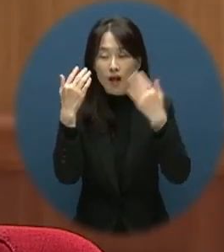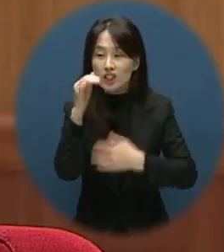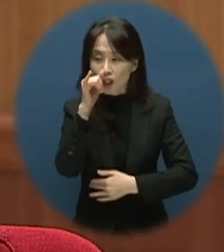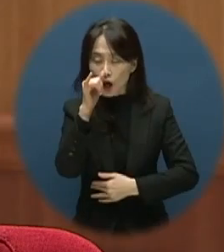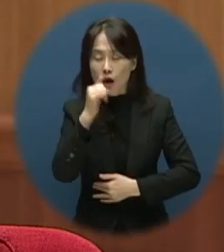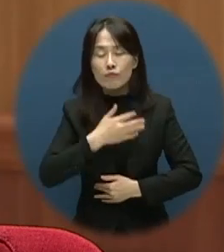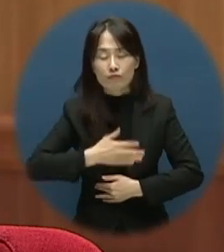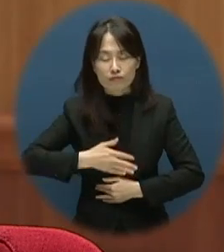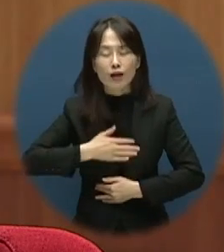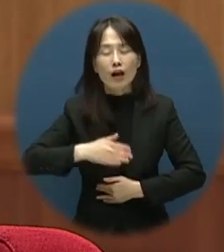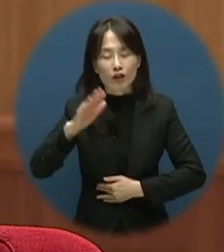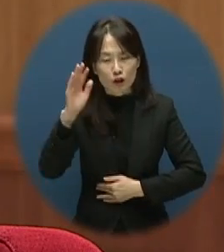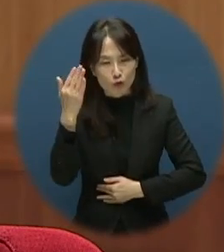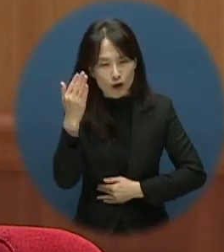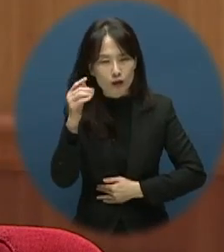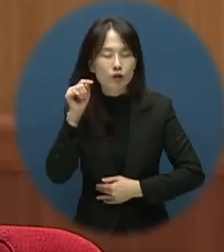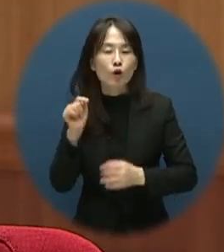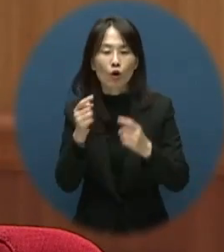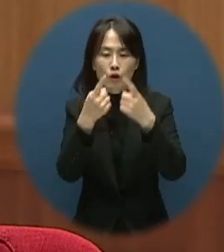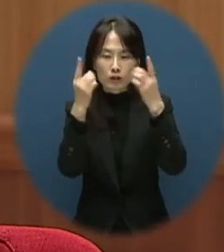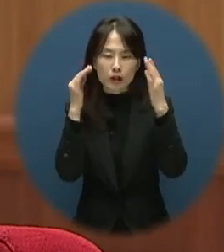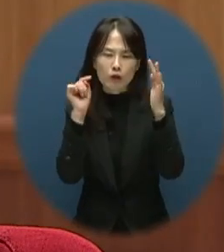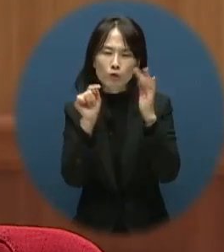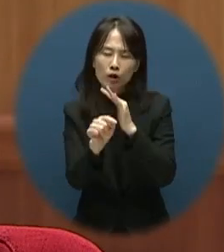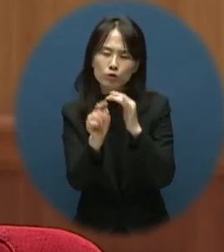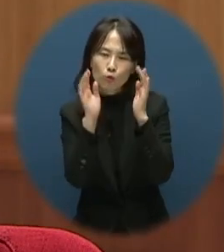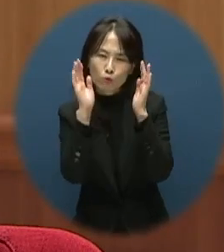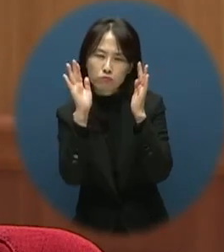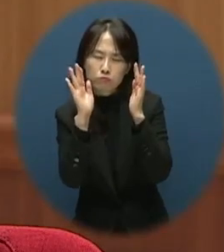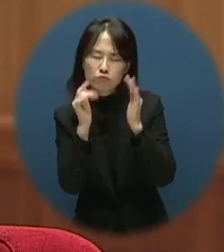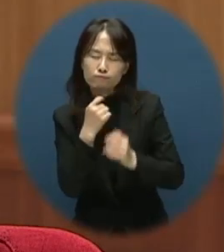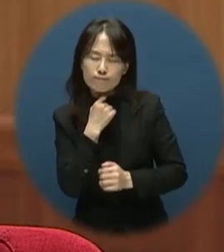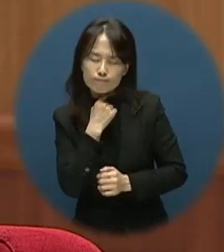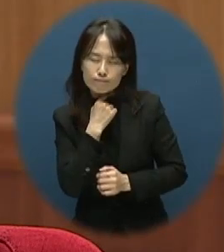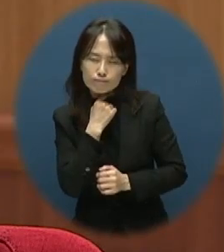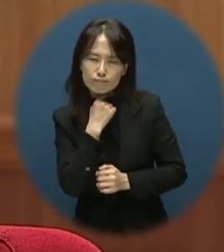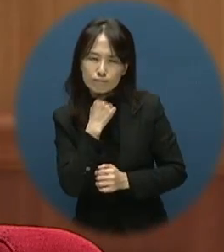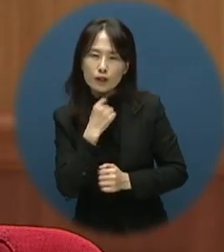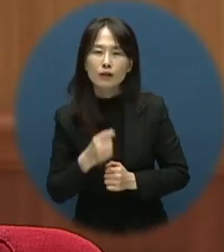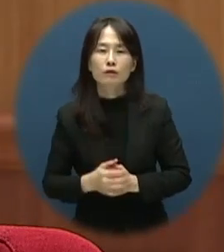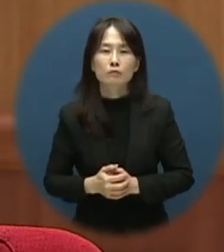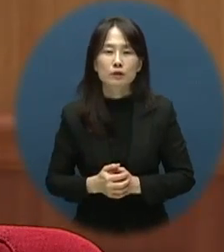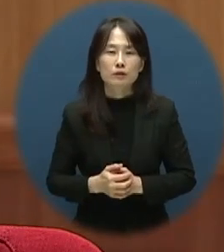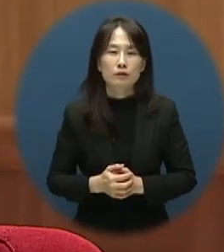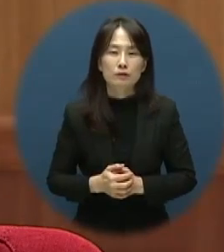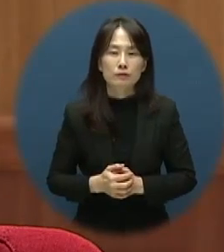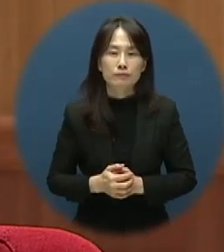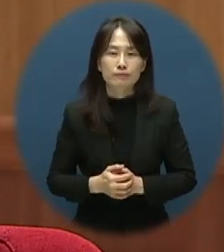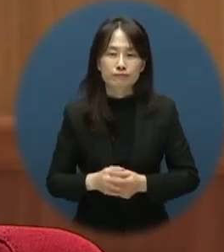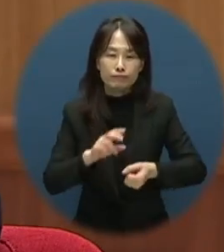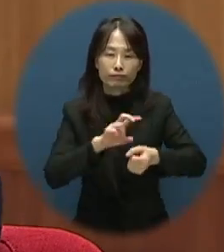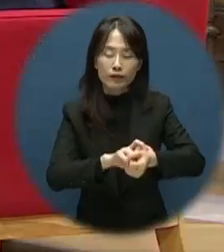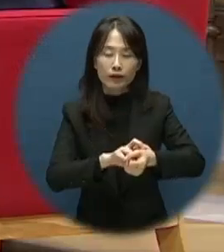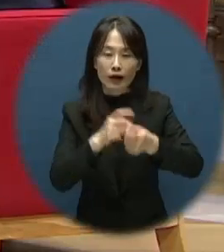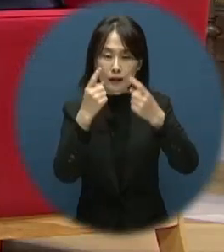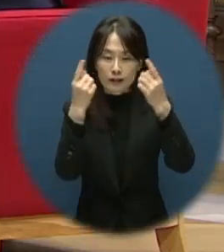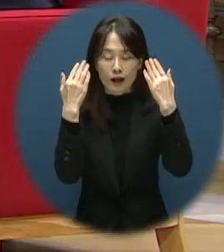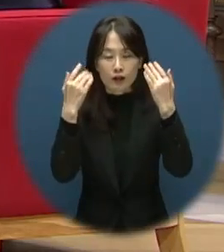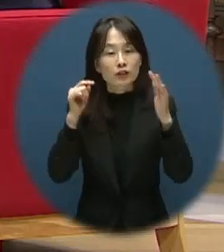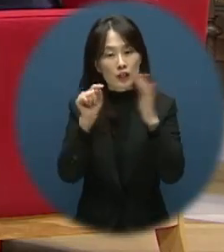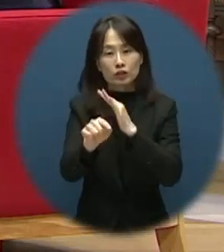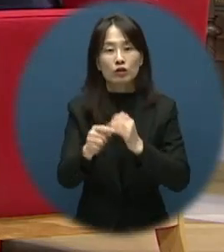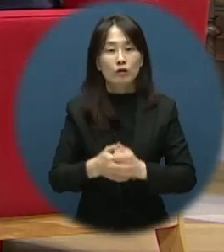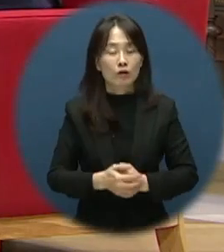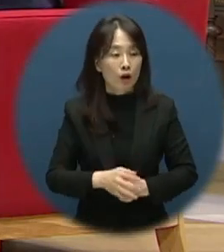한의대 가서 오자. 공부할 수 있지 않겠나 해가지고 그러면 한의대 가봤어요. 아, 그